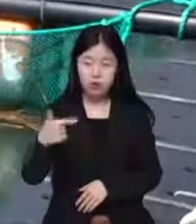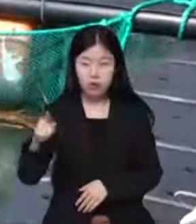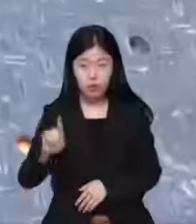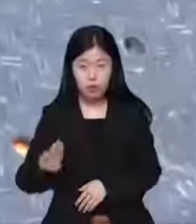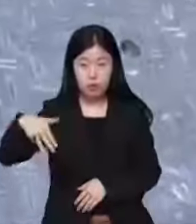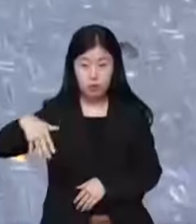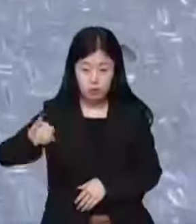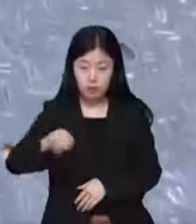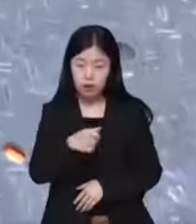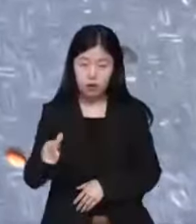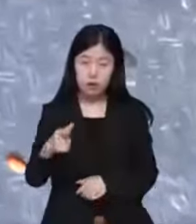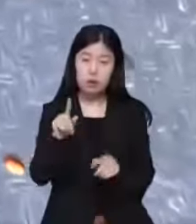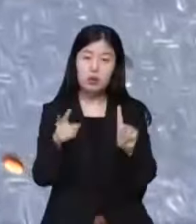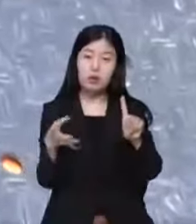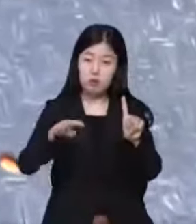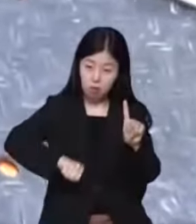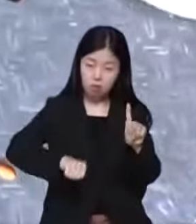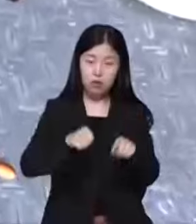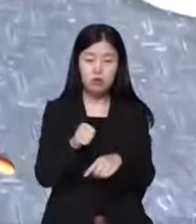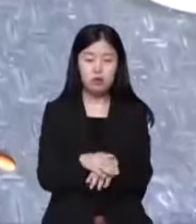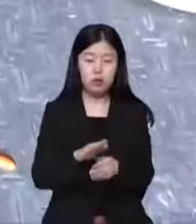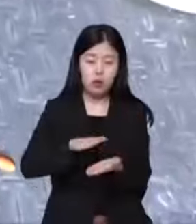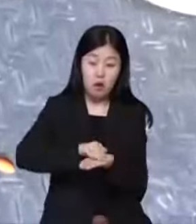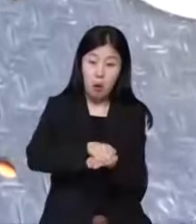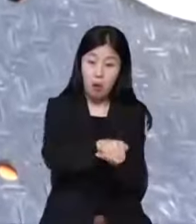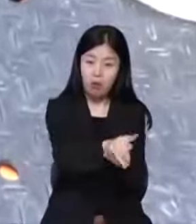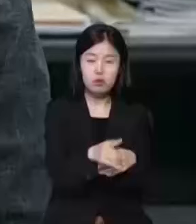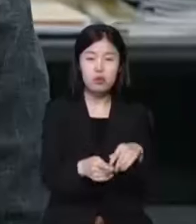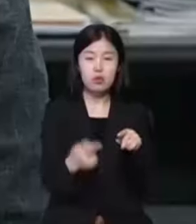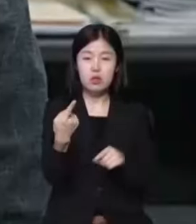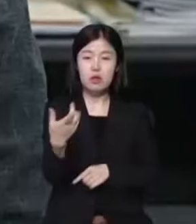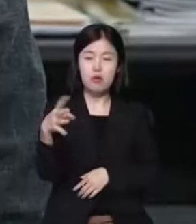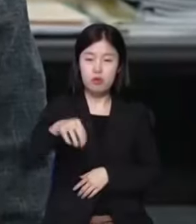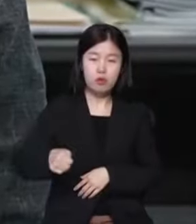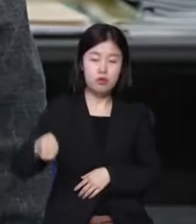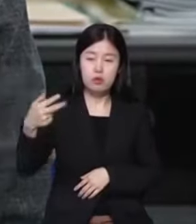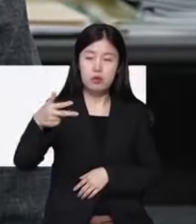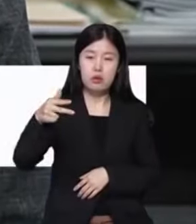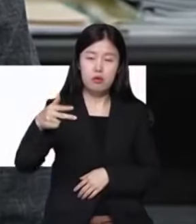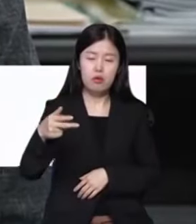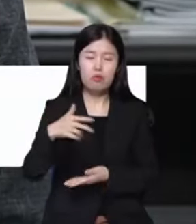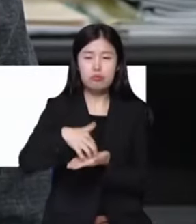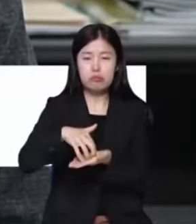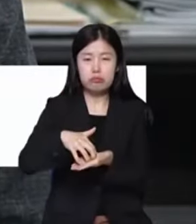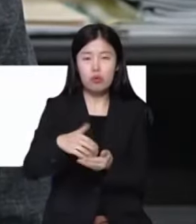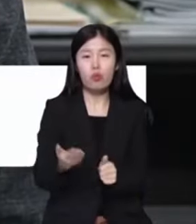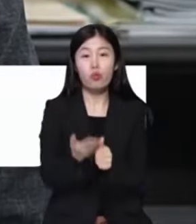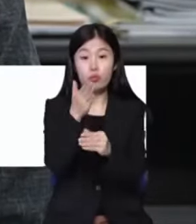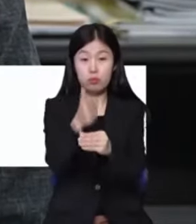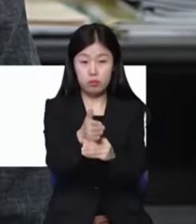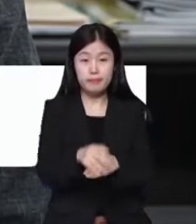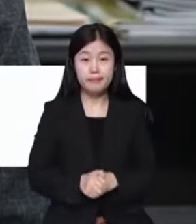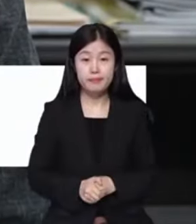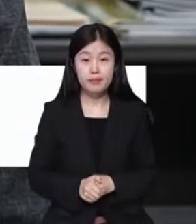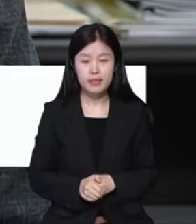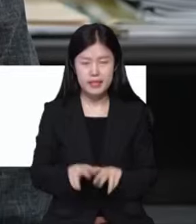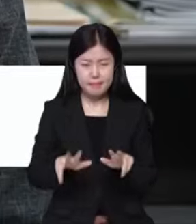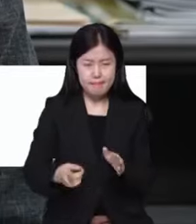1억 마리와 전복 6억 7천만 마리가 양식 중입니다. 조기 출하를 지도하고 있고요. 그다음에 사료,